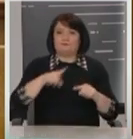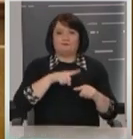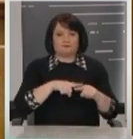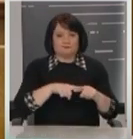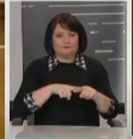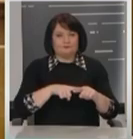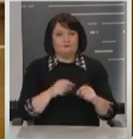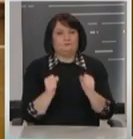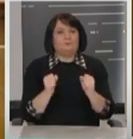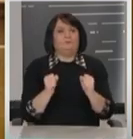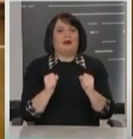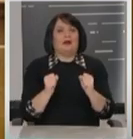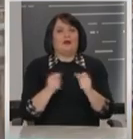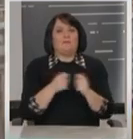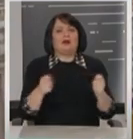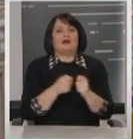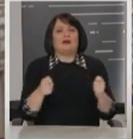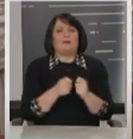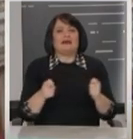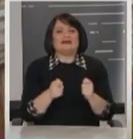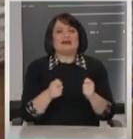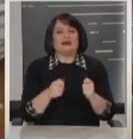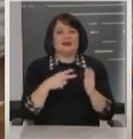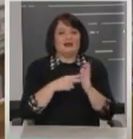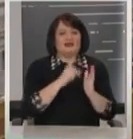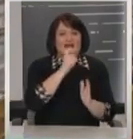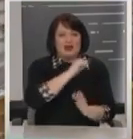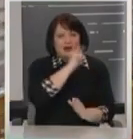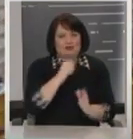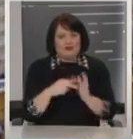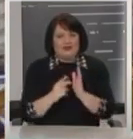στο γύψο με μέτρα συνολικά ύψους από το 10 έως το 14,